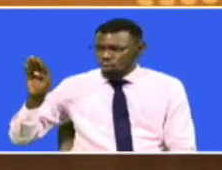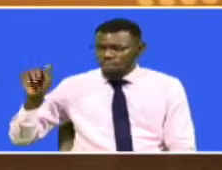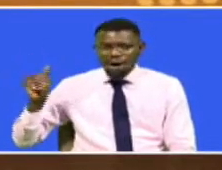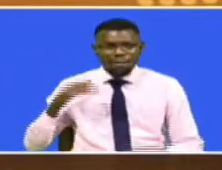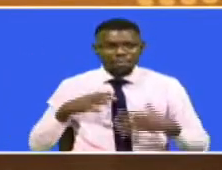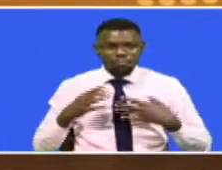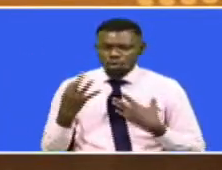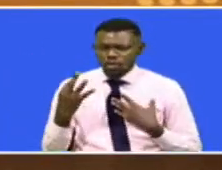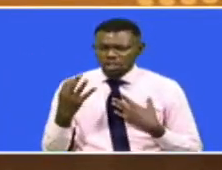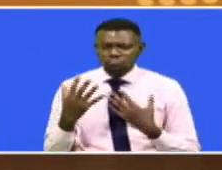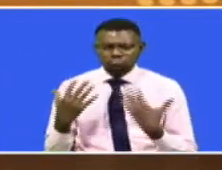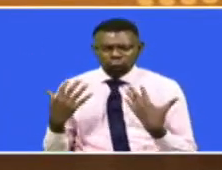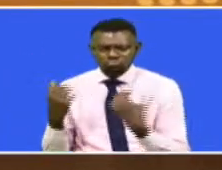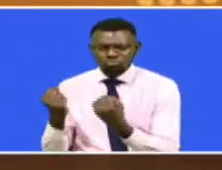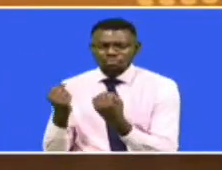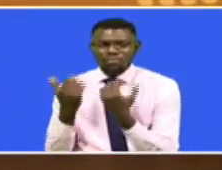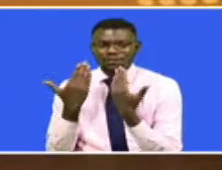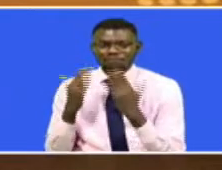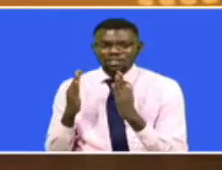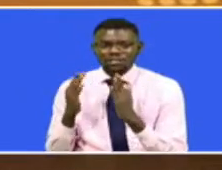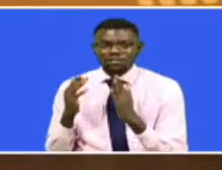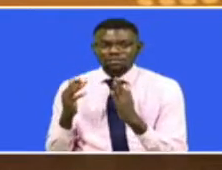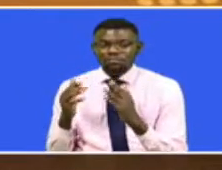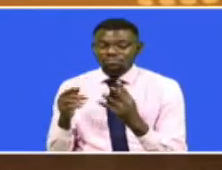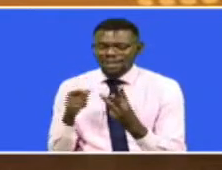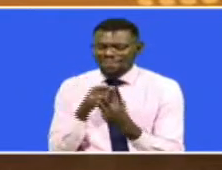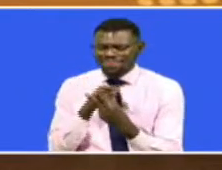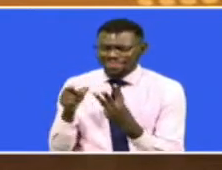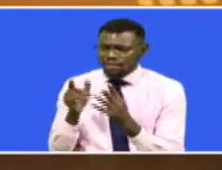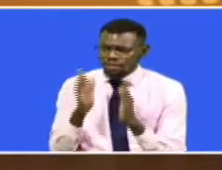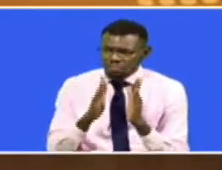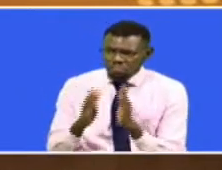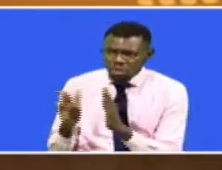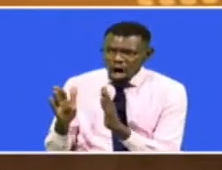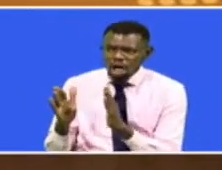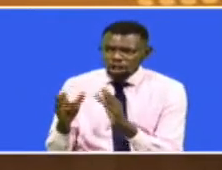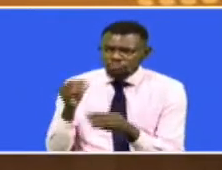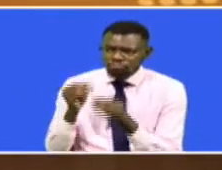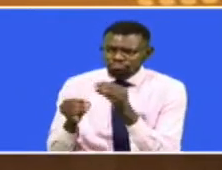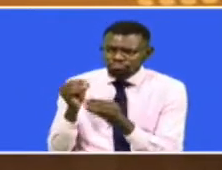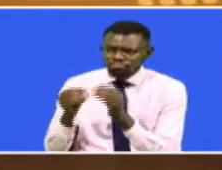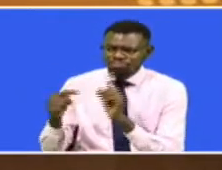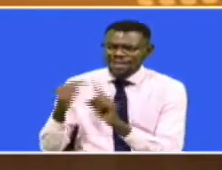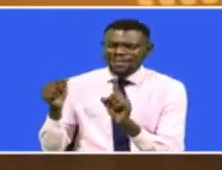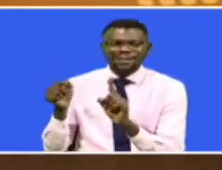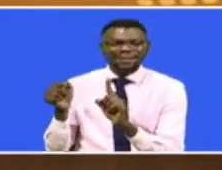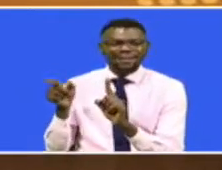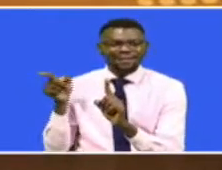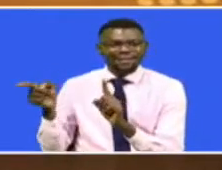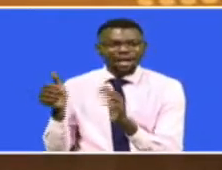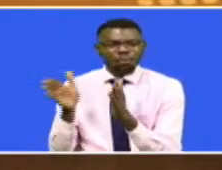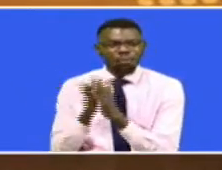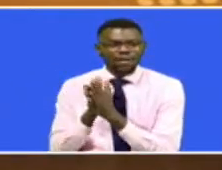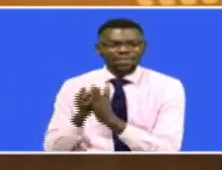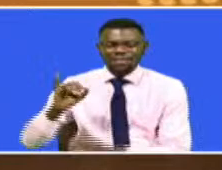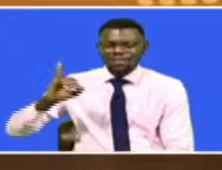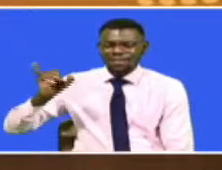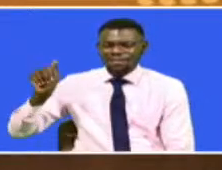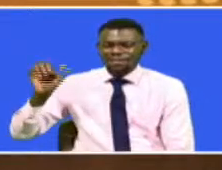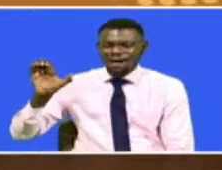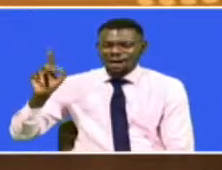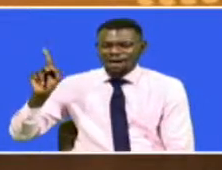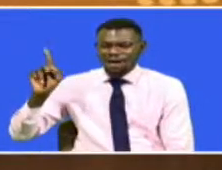wana uhusiano wa karibu na mshukiwa mkuu katika mauaji hayo Jackton Odhiambo na watasaidia pakubwa idara ya polisi